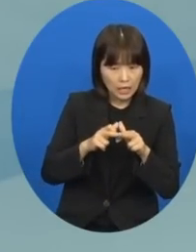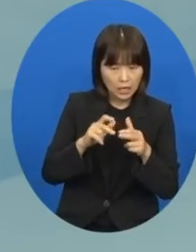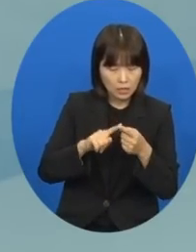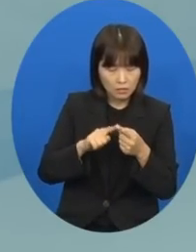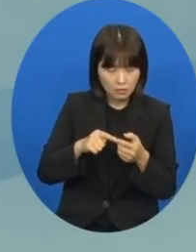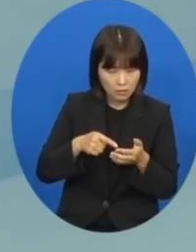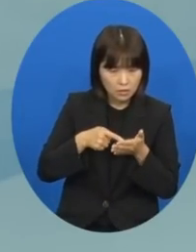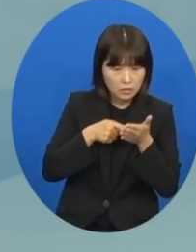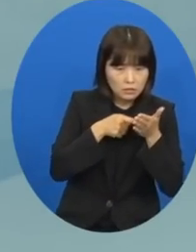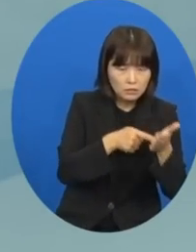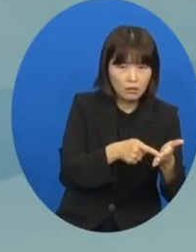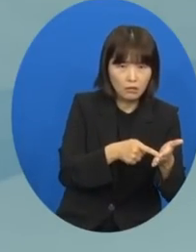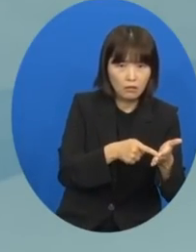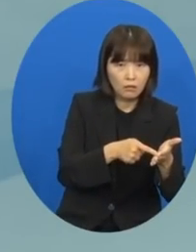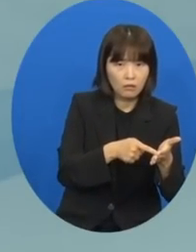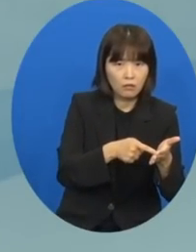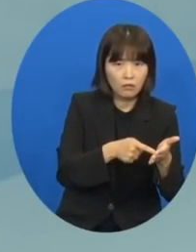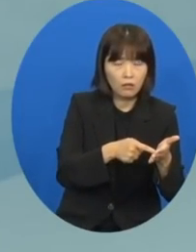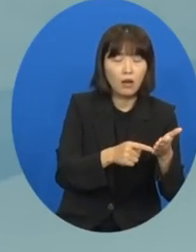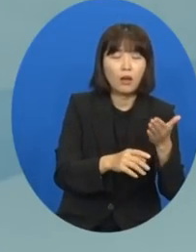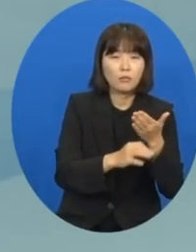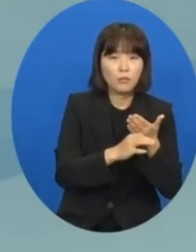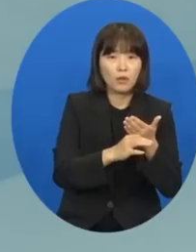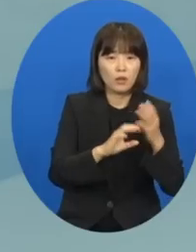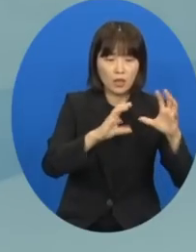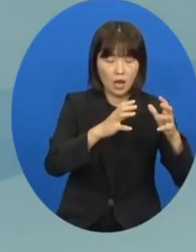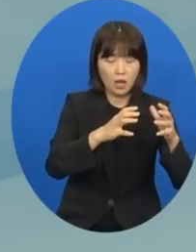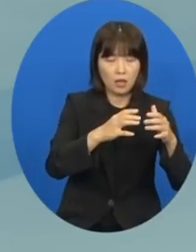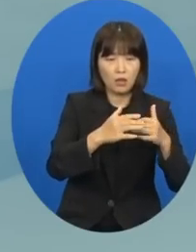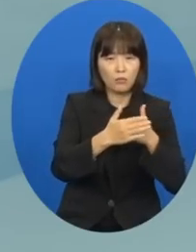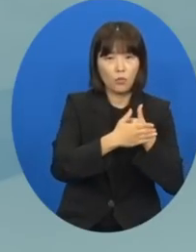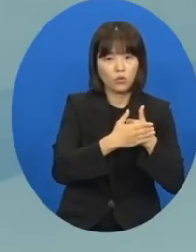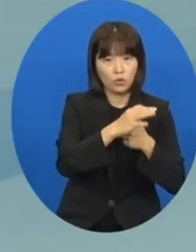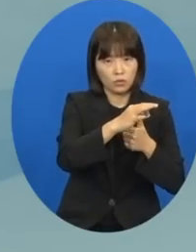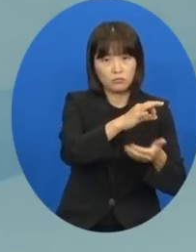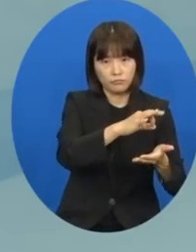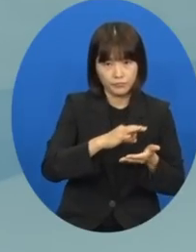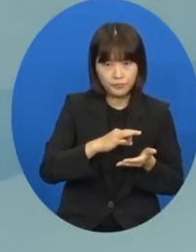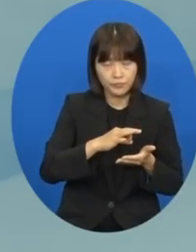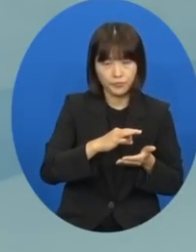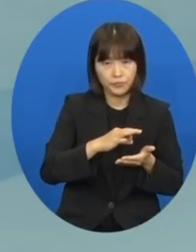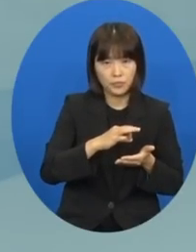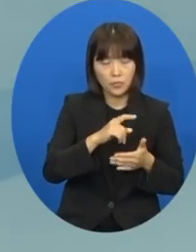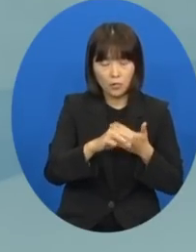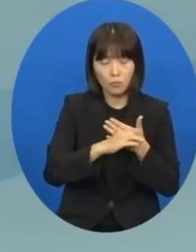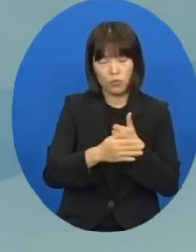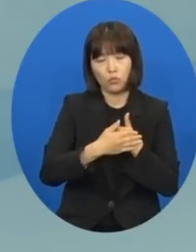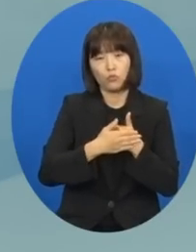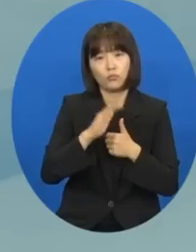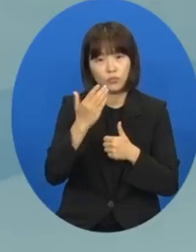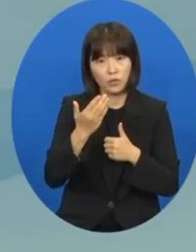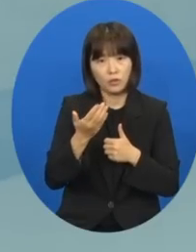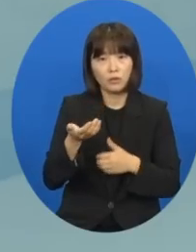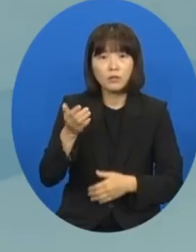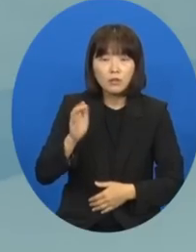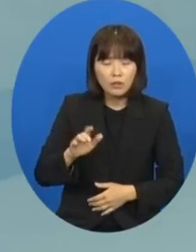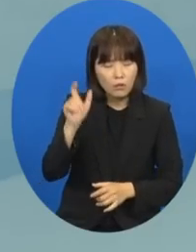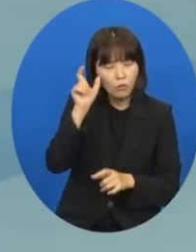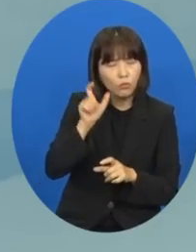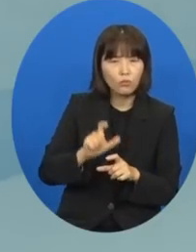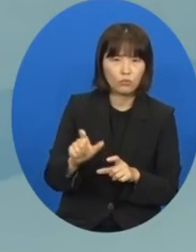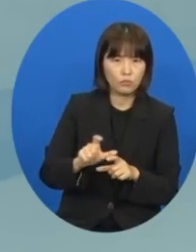되거든요. 그럼 이제 국가에서 보조금이 나온다고 합니다. 그럼 도움이 되잖아요. 그렇죠? 그런데 저 고민이 되는